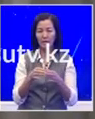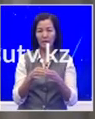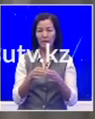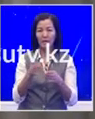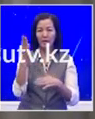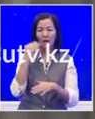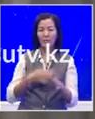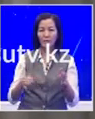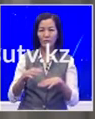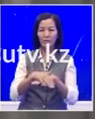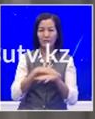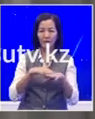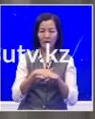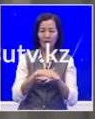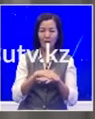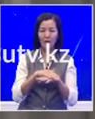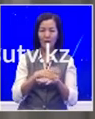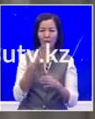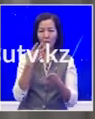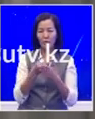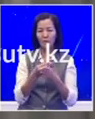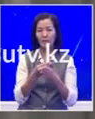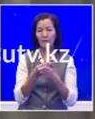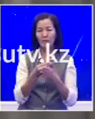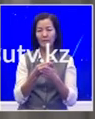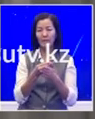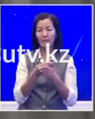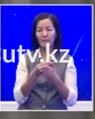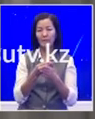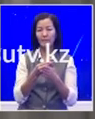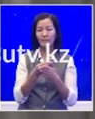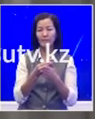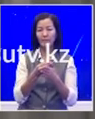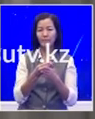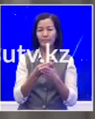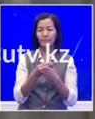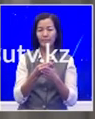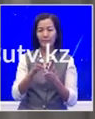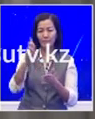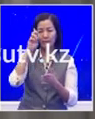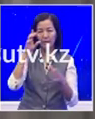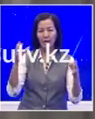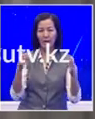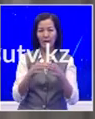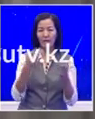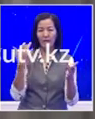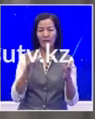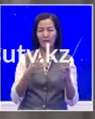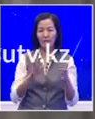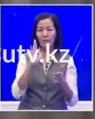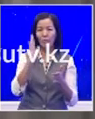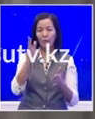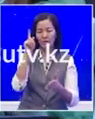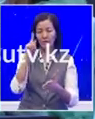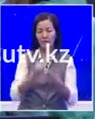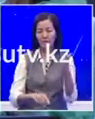Алматы облысының жаңағыдай бір академиялық мемлекеттік оркестр болатынына